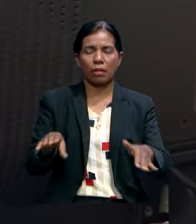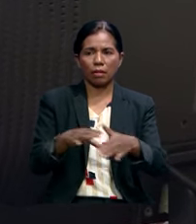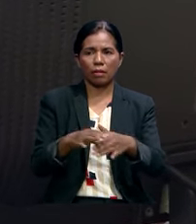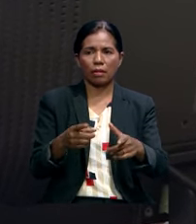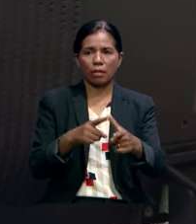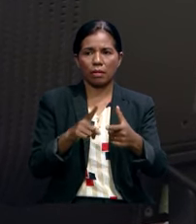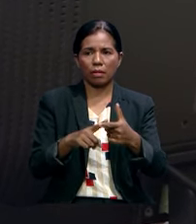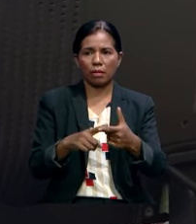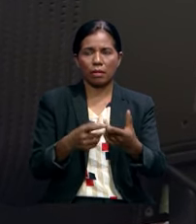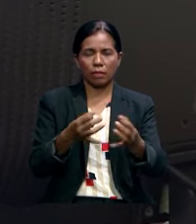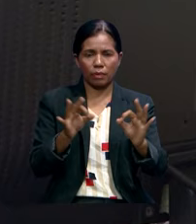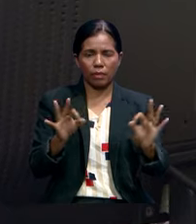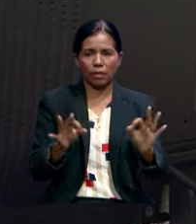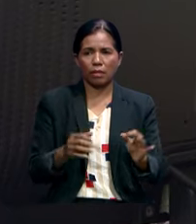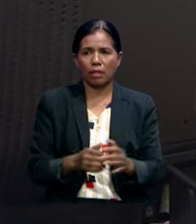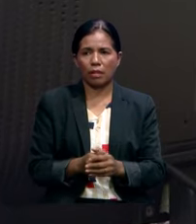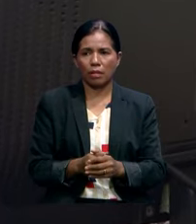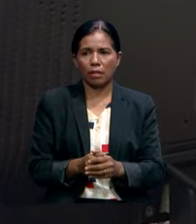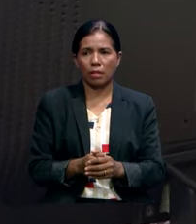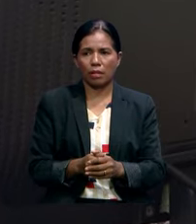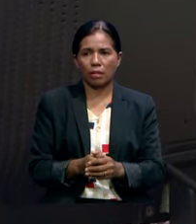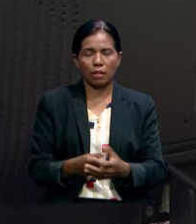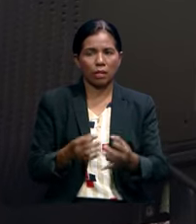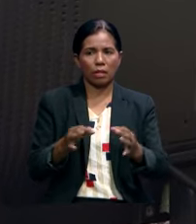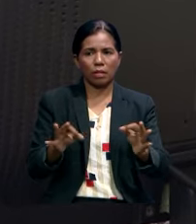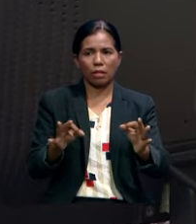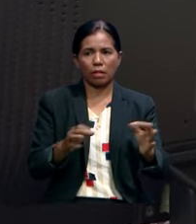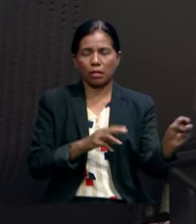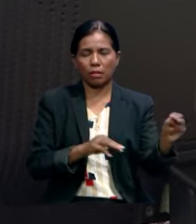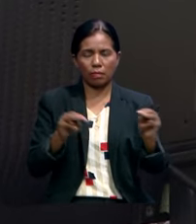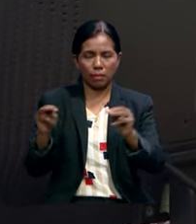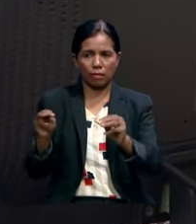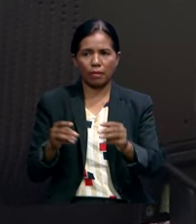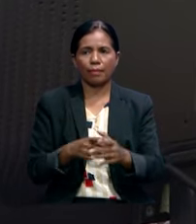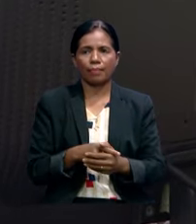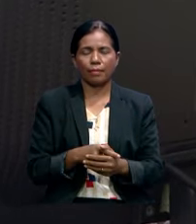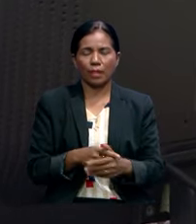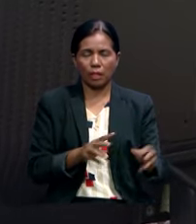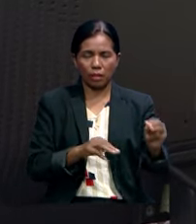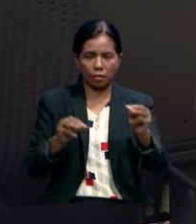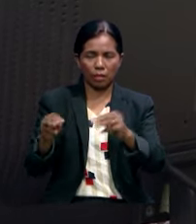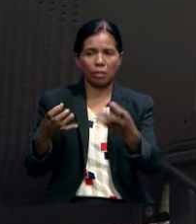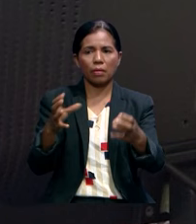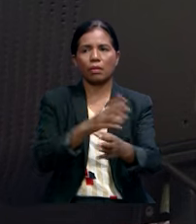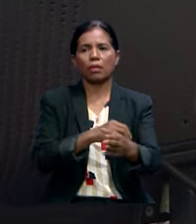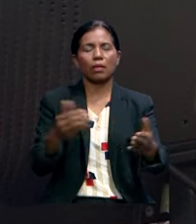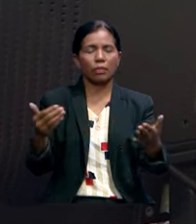tarata documento mo cegor pro documento casamento lai anta muda me altera anta altera ne barak di duke ita